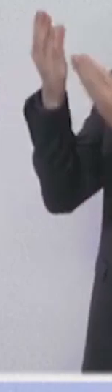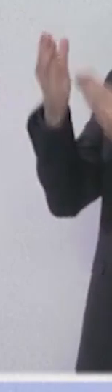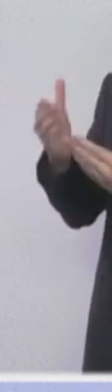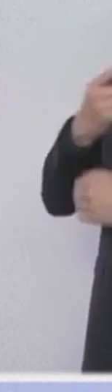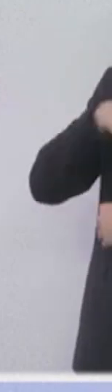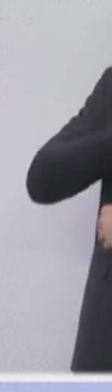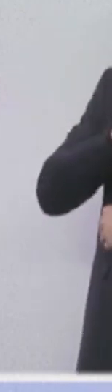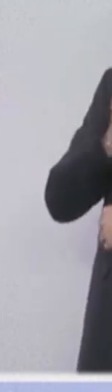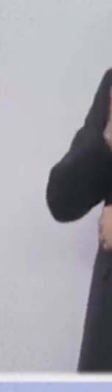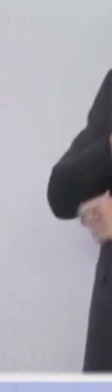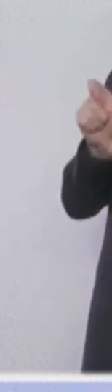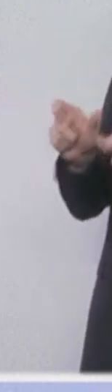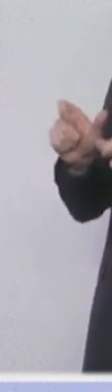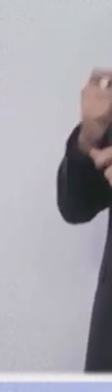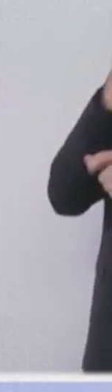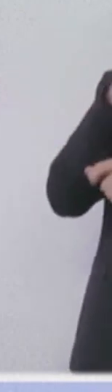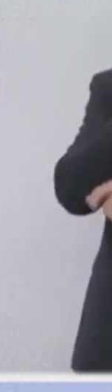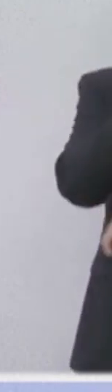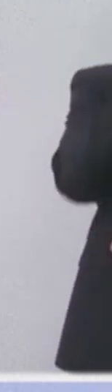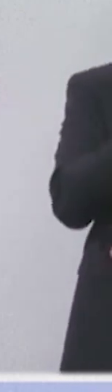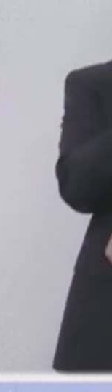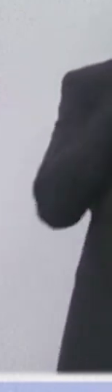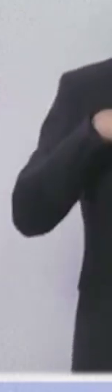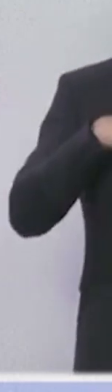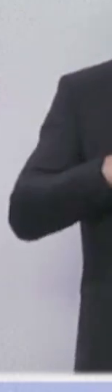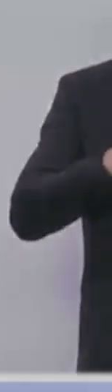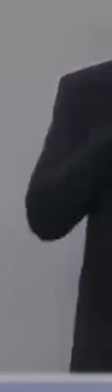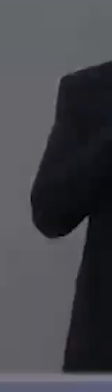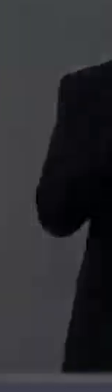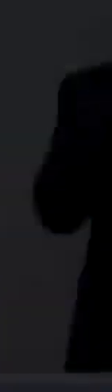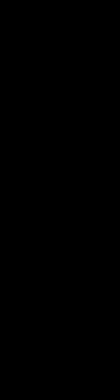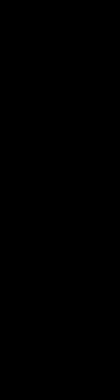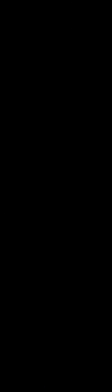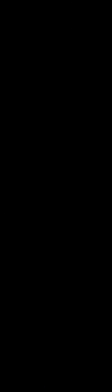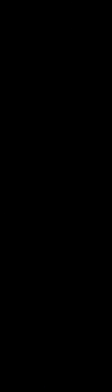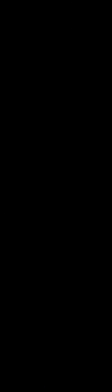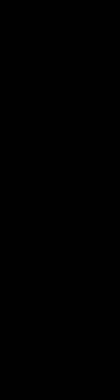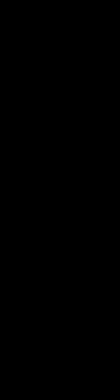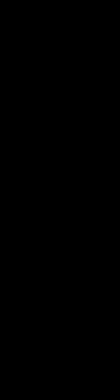reste, je vous renvoie évidemment au Quai d'Orsay et à la ministre Catherine Colonna pour avoir plus d'informations.